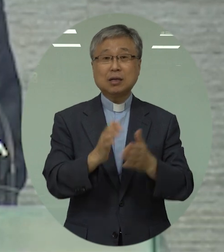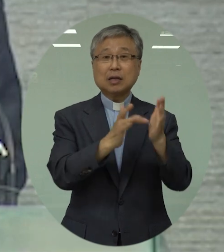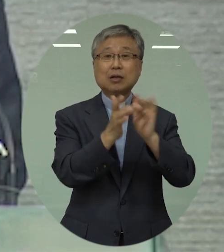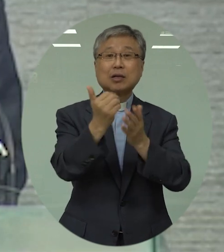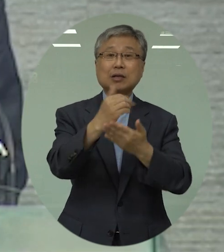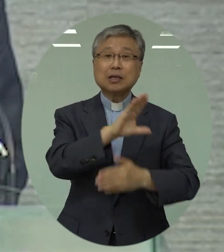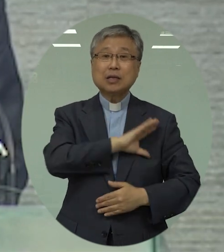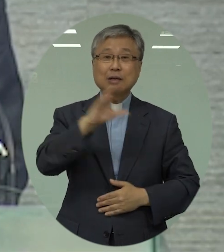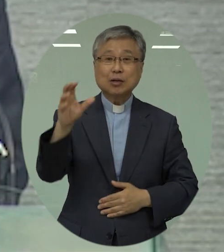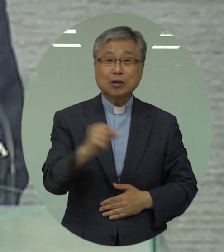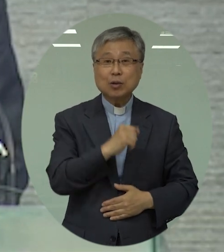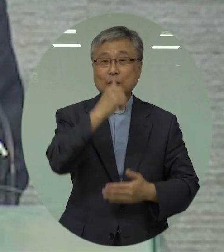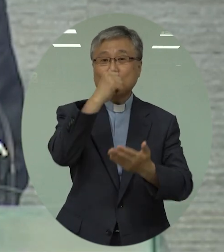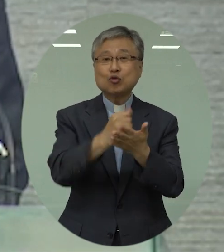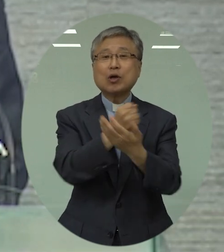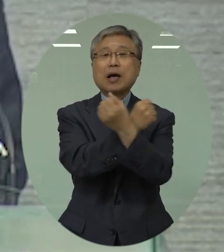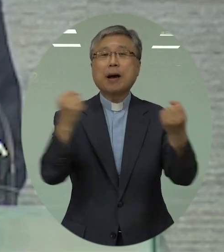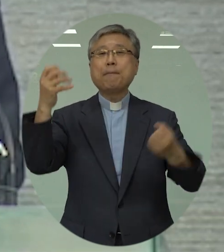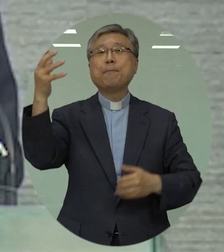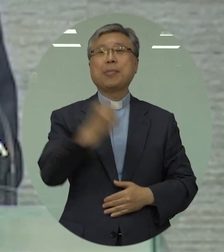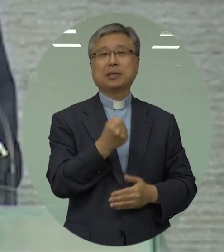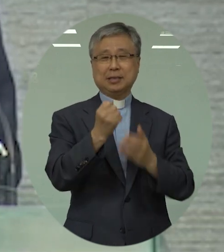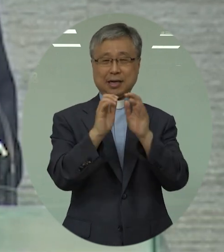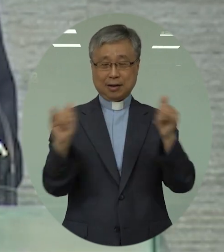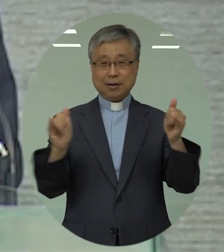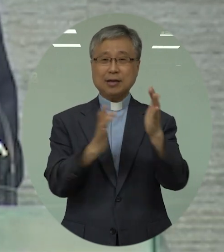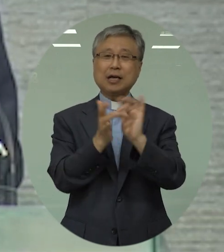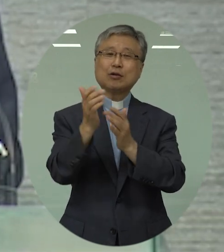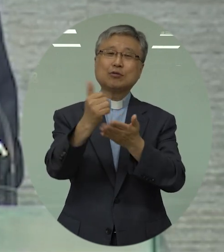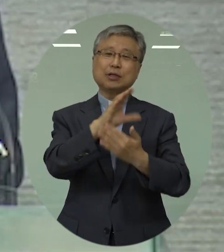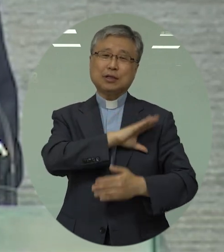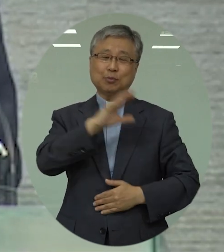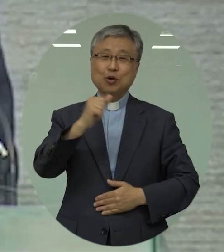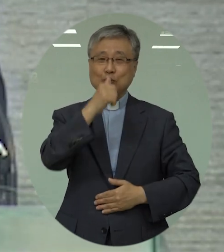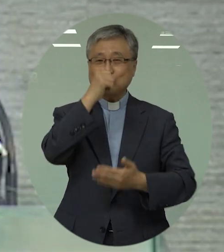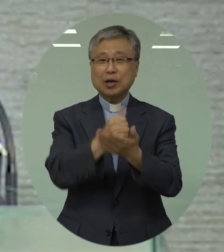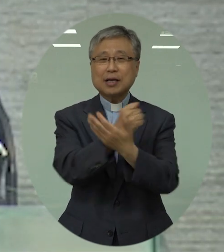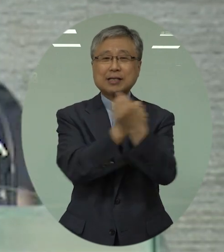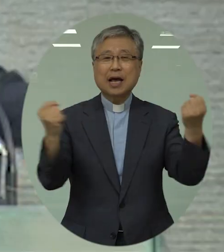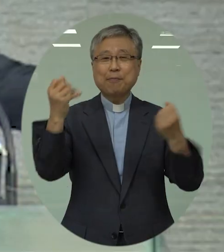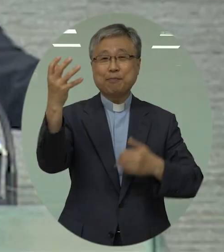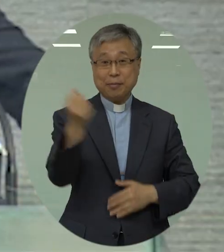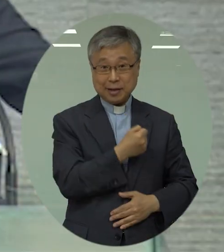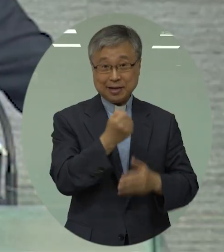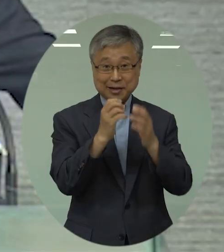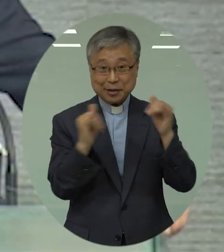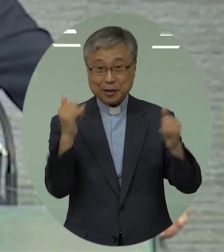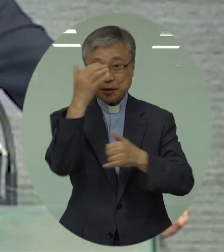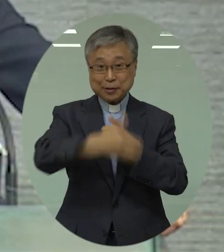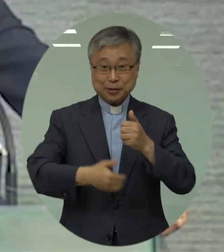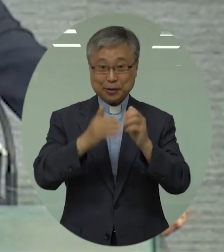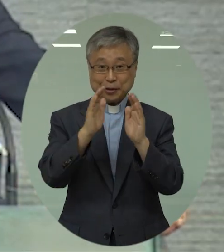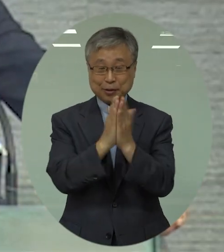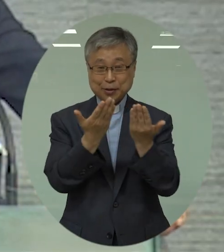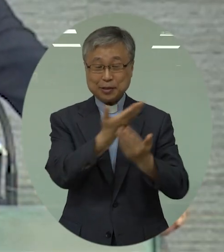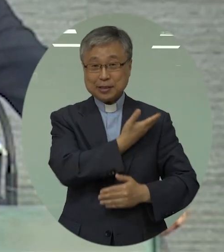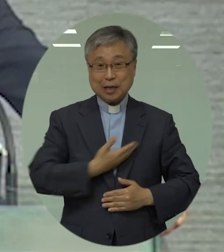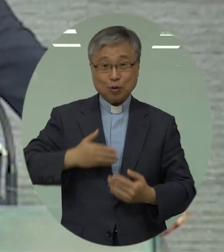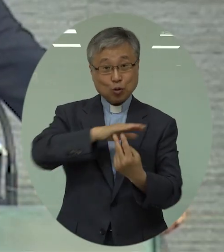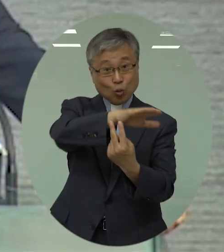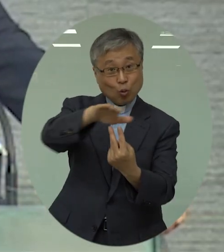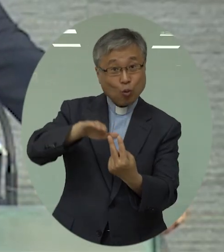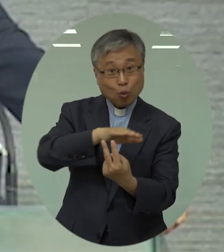예수 이름으로 죄 사함 받은 사람, 예수 이름으로 죄 사함 받은 사람. 성경은 사도